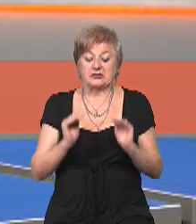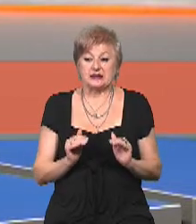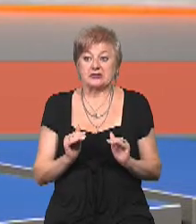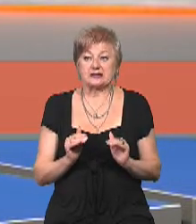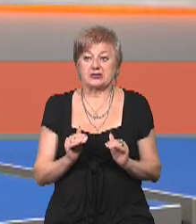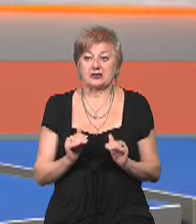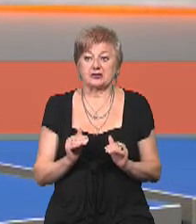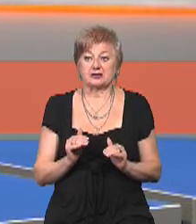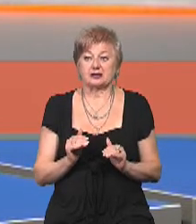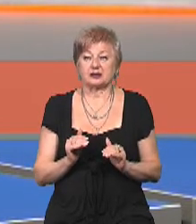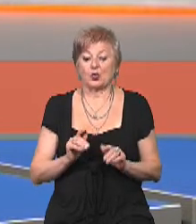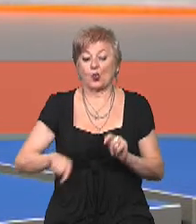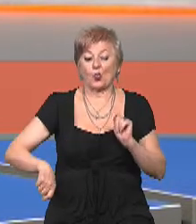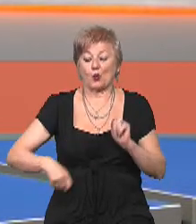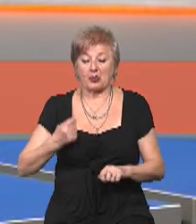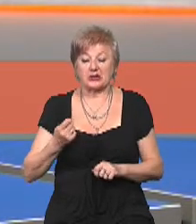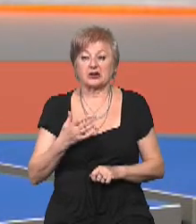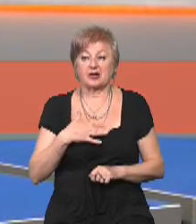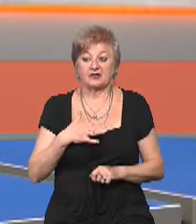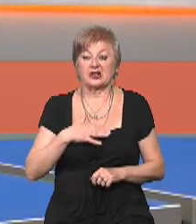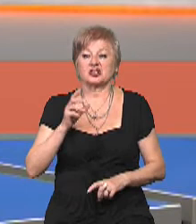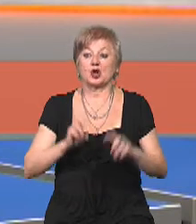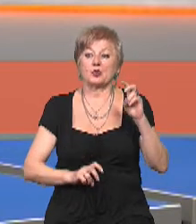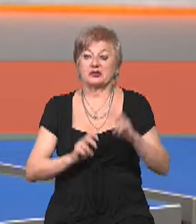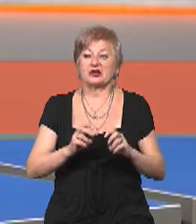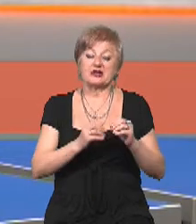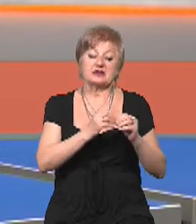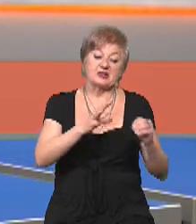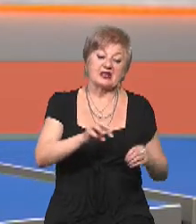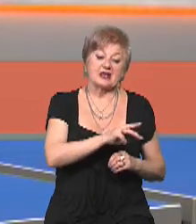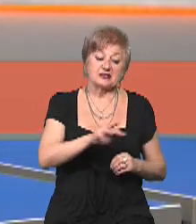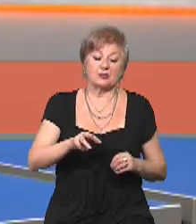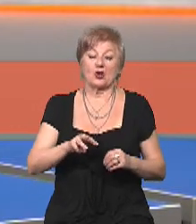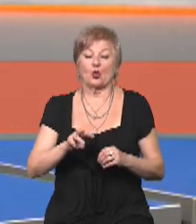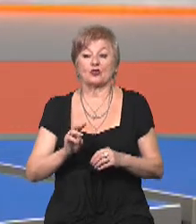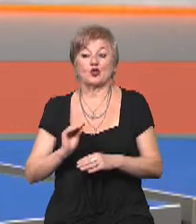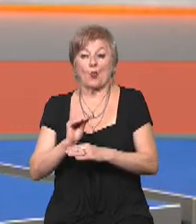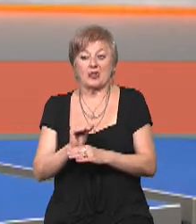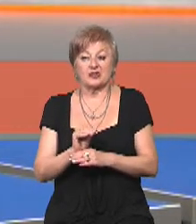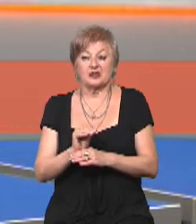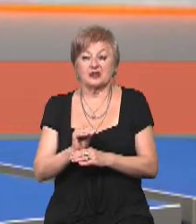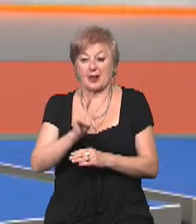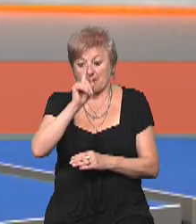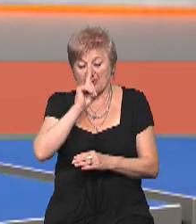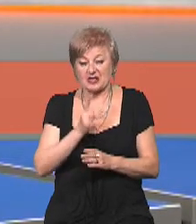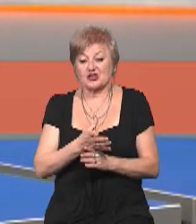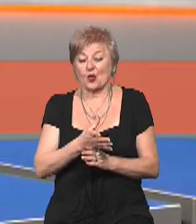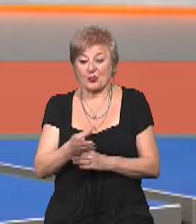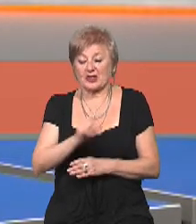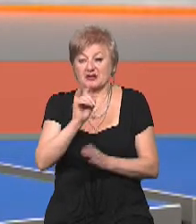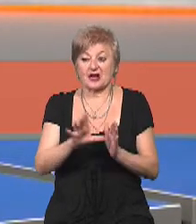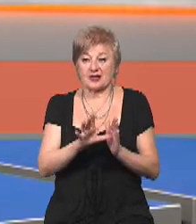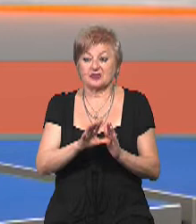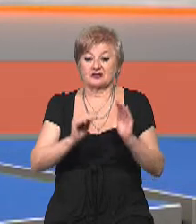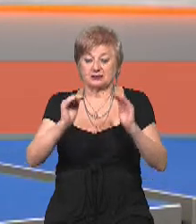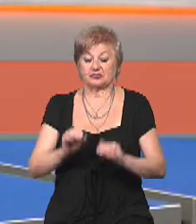с убытков нашего предприятия с 15 миллионов дополнительных месячной оплаты за электроэнергию,